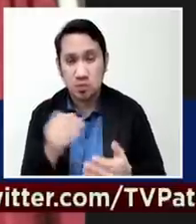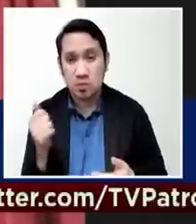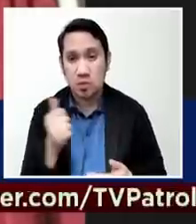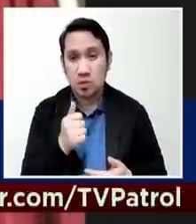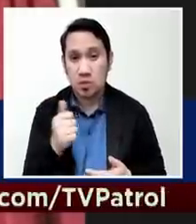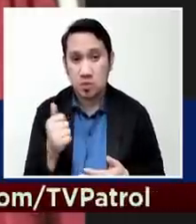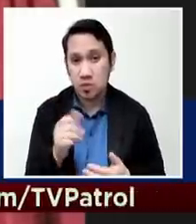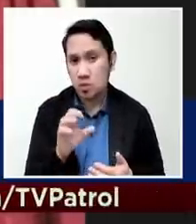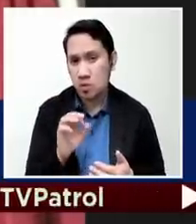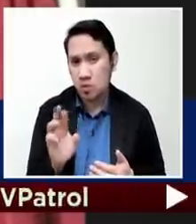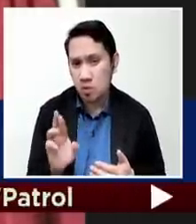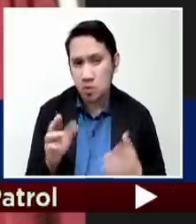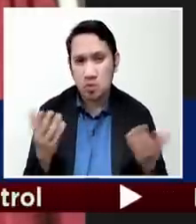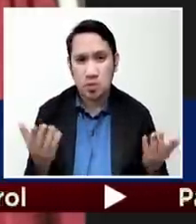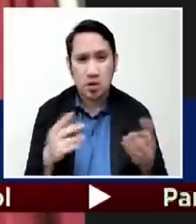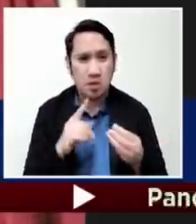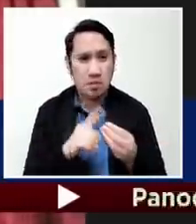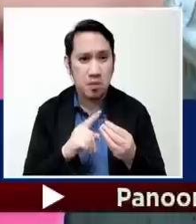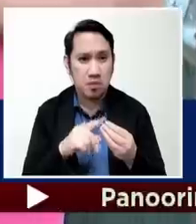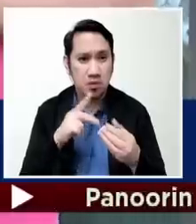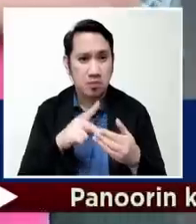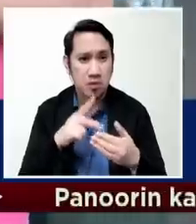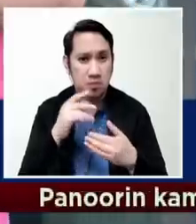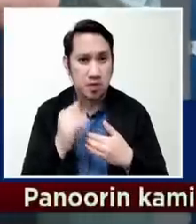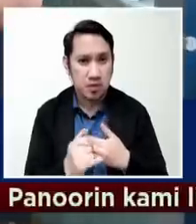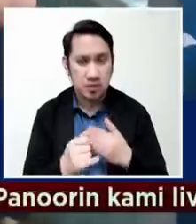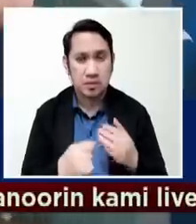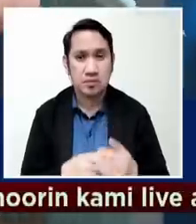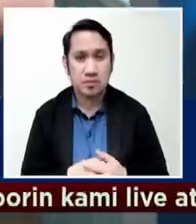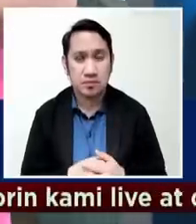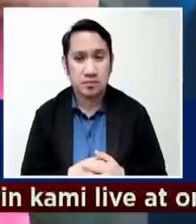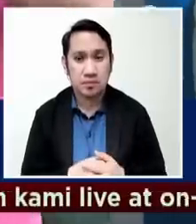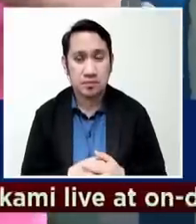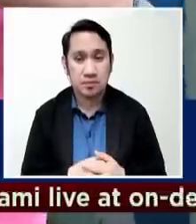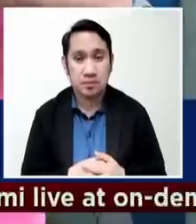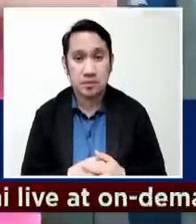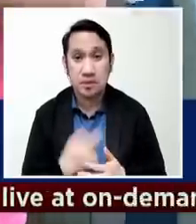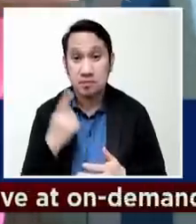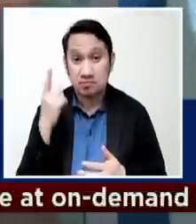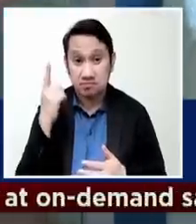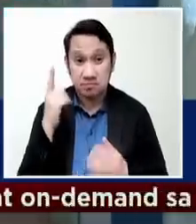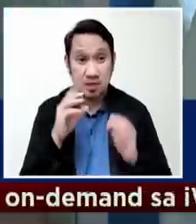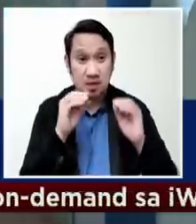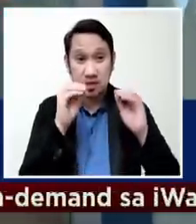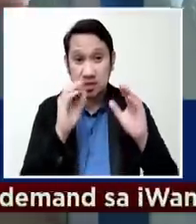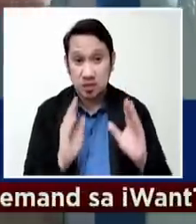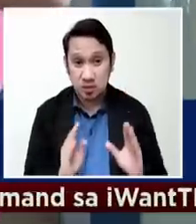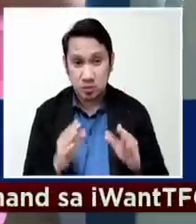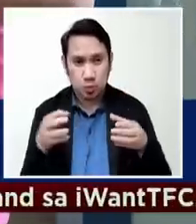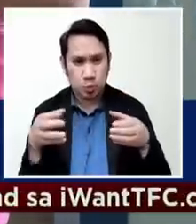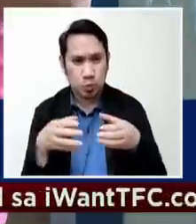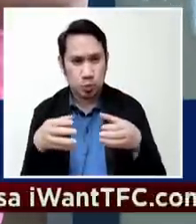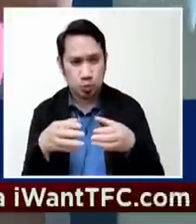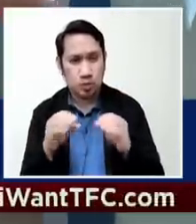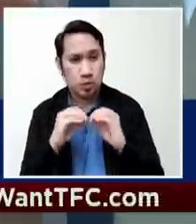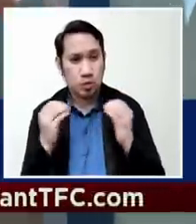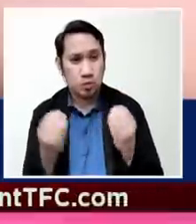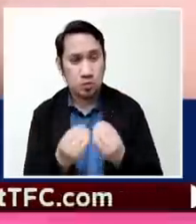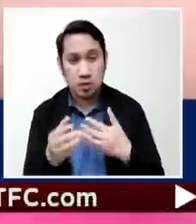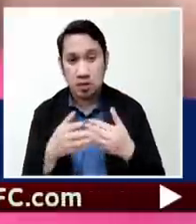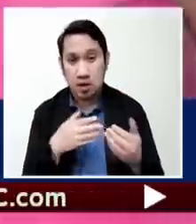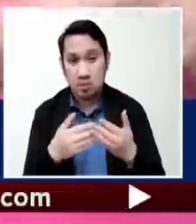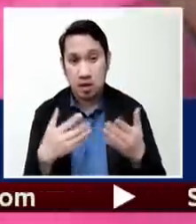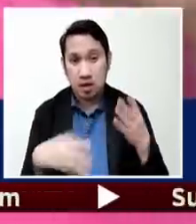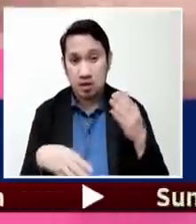or sa possible projects namin. Ayon naman sa Teachers Dignity Coalition, kahit may dagdag